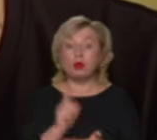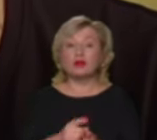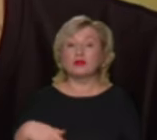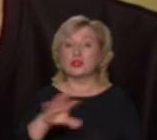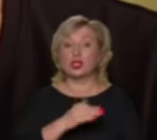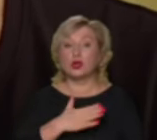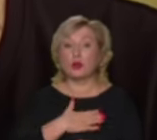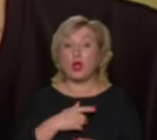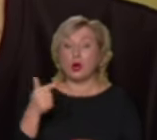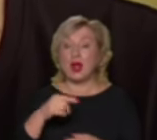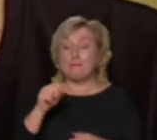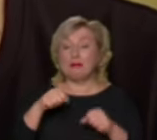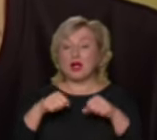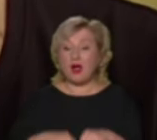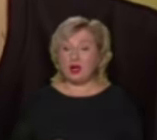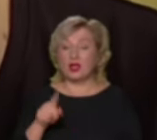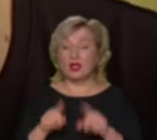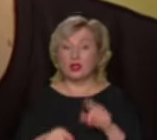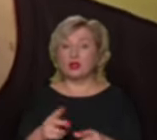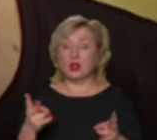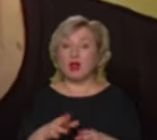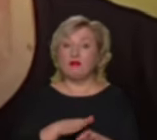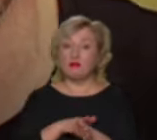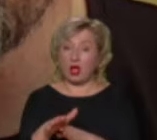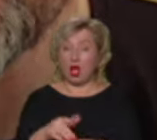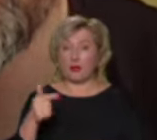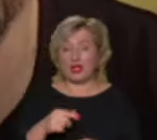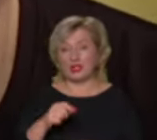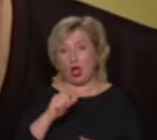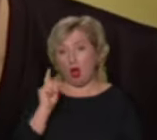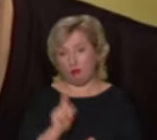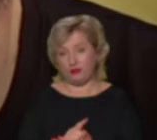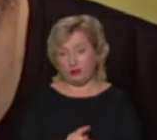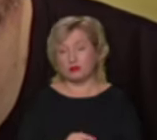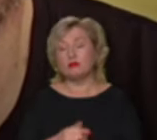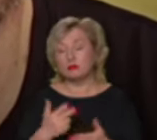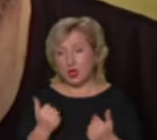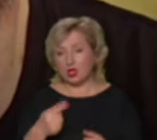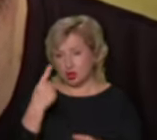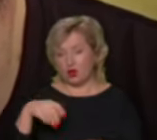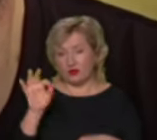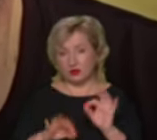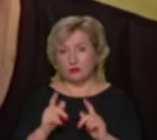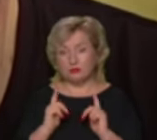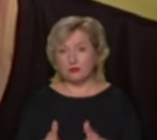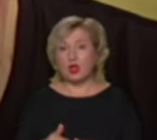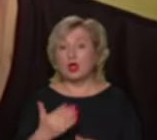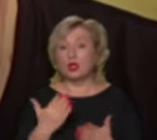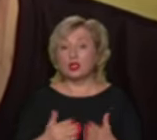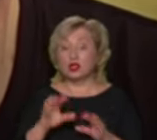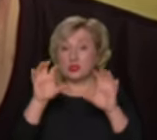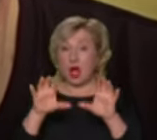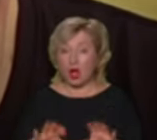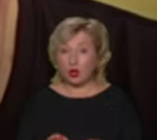громадянські права. Іноді треба виконувати громадянський обов'язок. Ну, я так вважаю. 100%. Але тим не менш, якщо цей закон покликаний